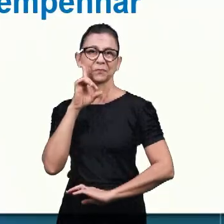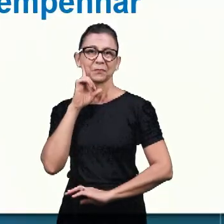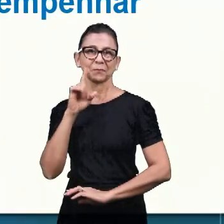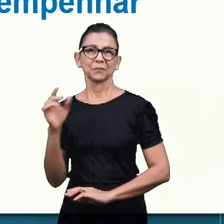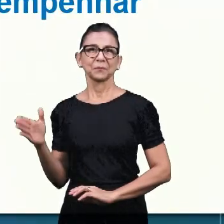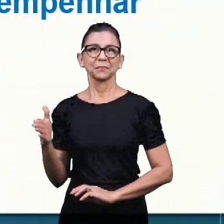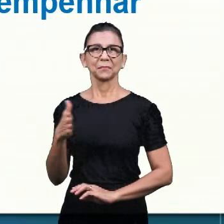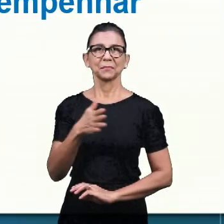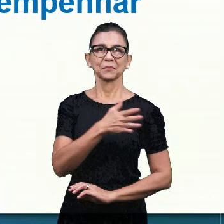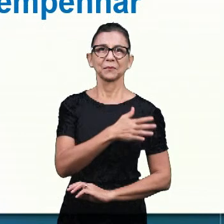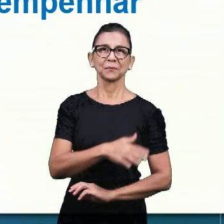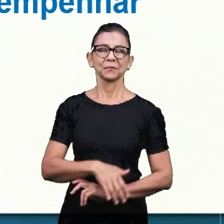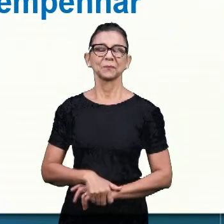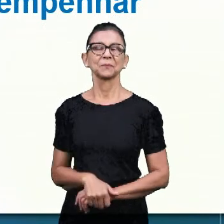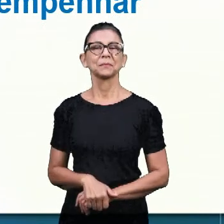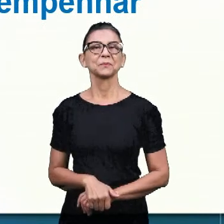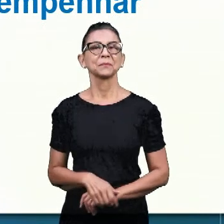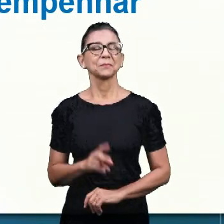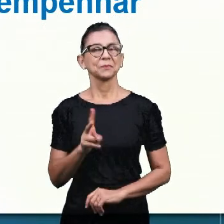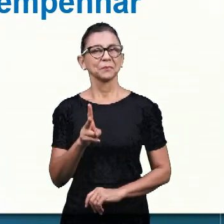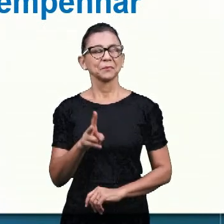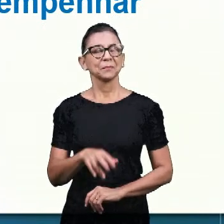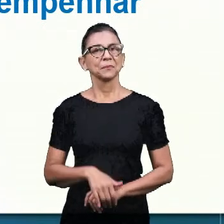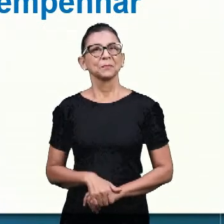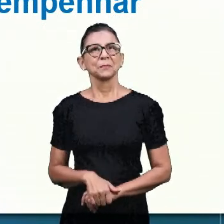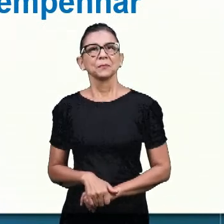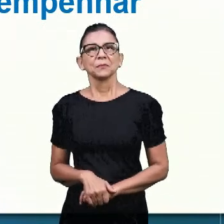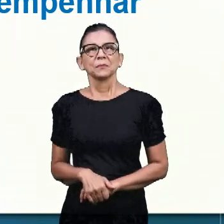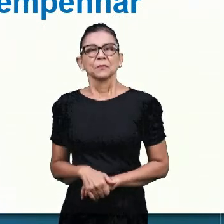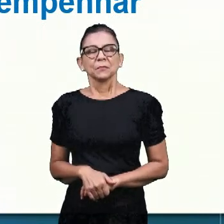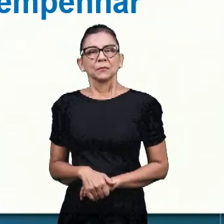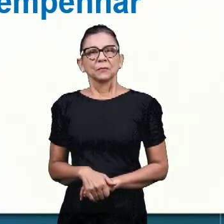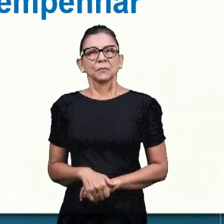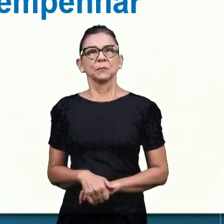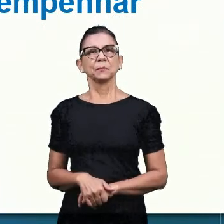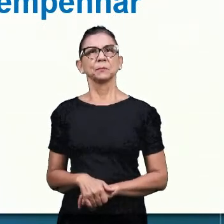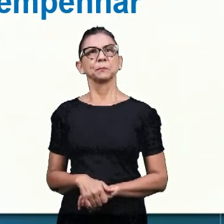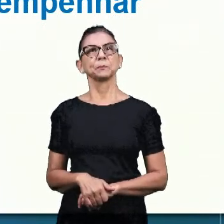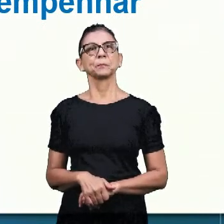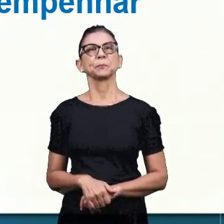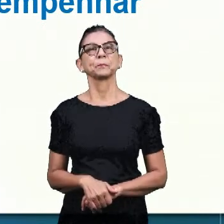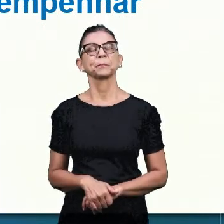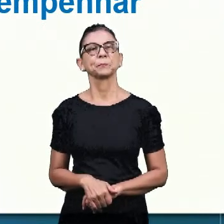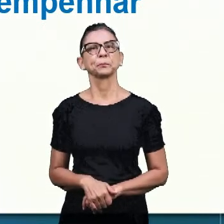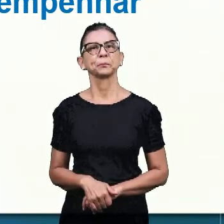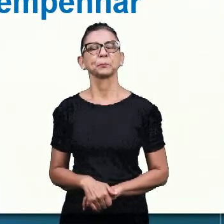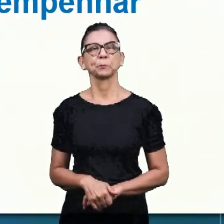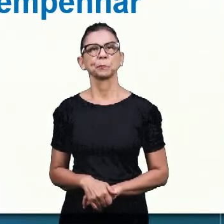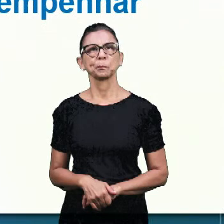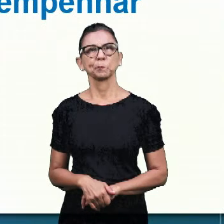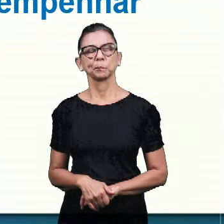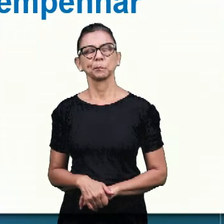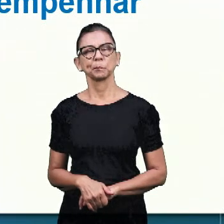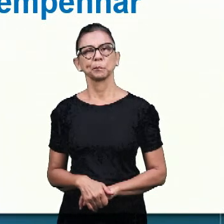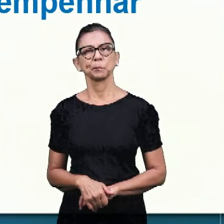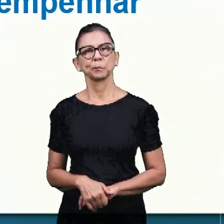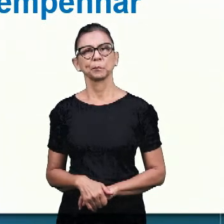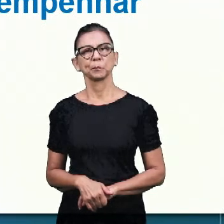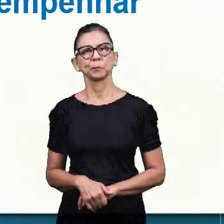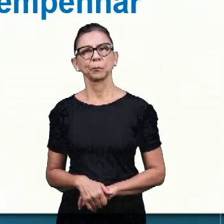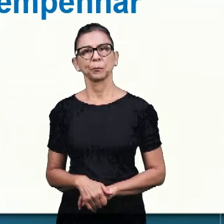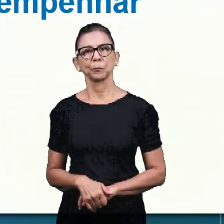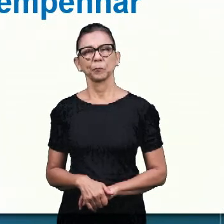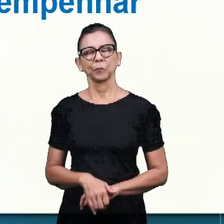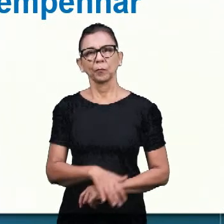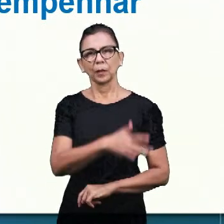au Brésil, qui est venu de Marcio Fraga. Il est de l'église Águas Claras. Il a dit, la question, tout